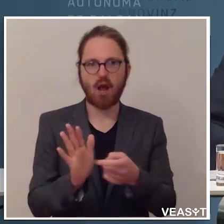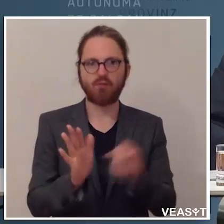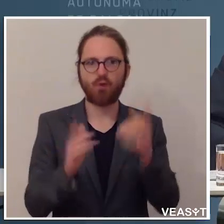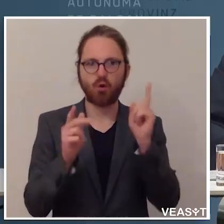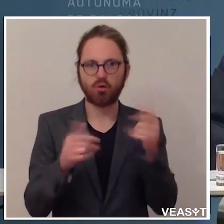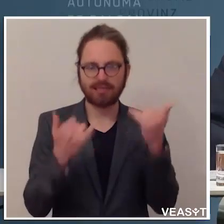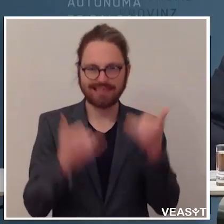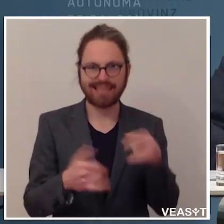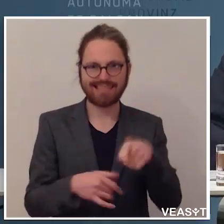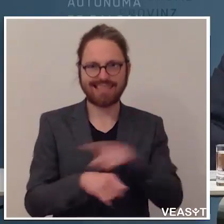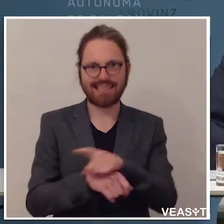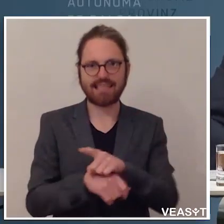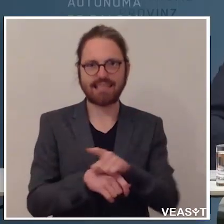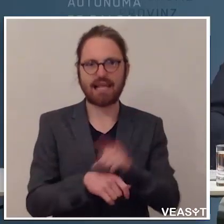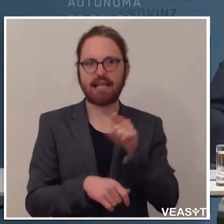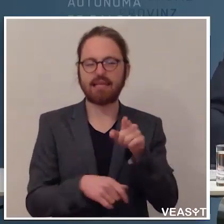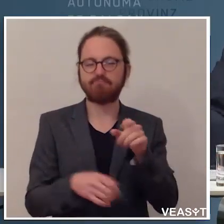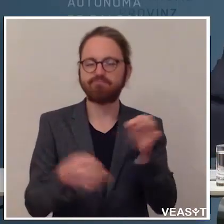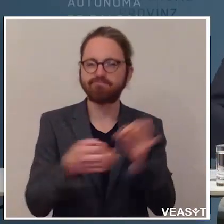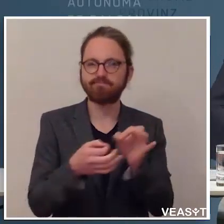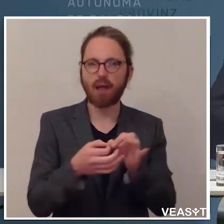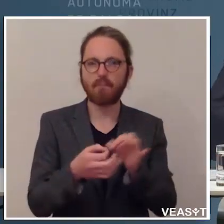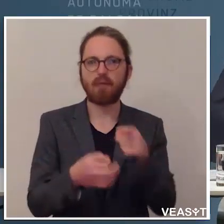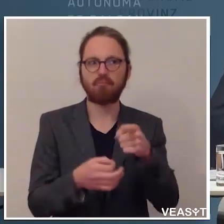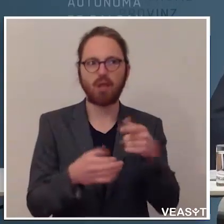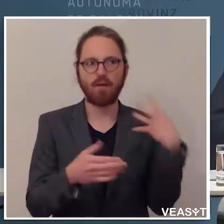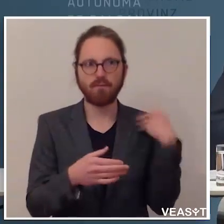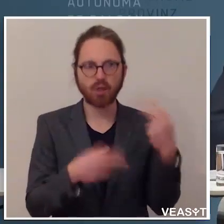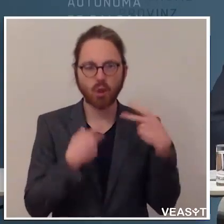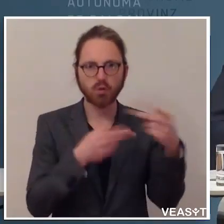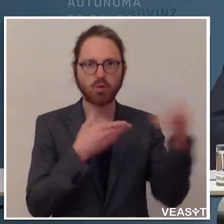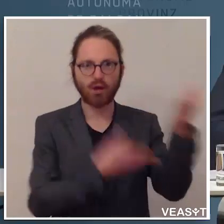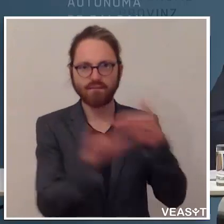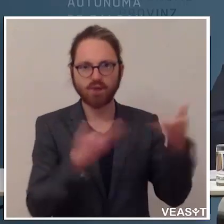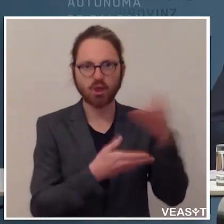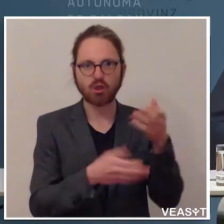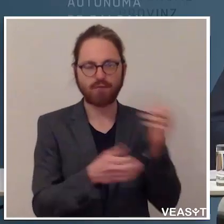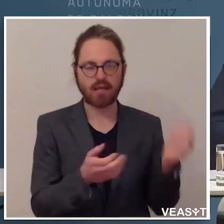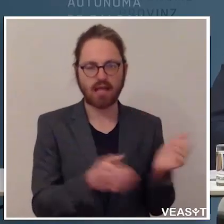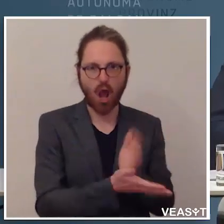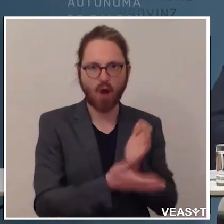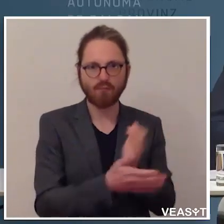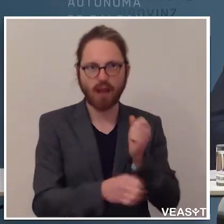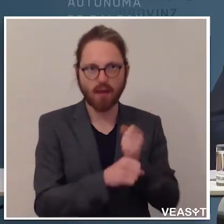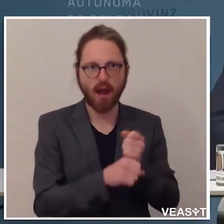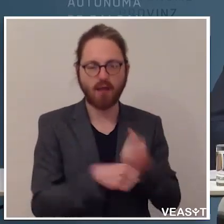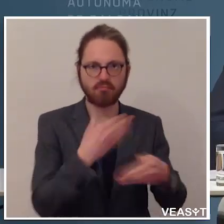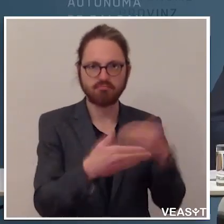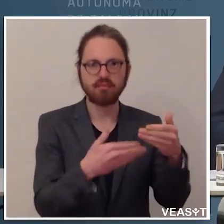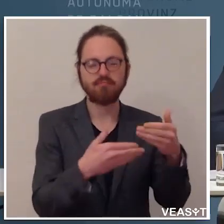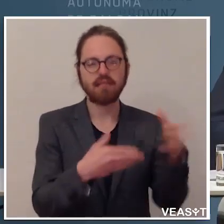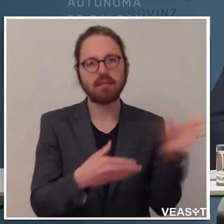dieser Phase aber die Vereinbarkeit dieses Wiederaufnehmens der wirtschaftlichen Tätigkeit mit der